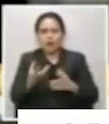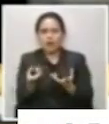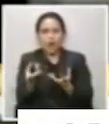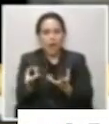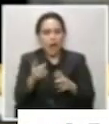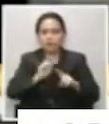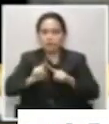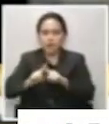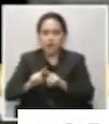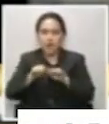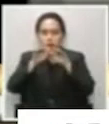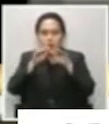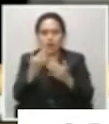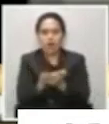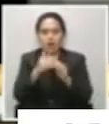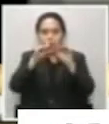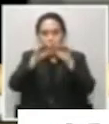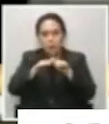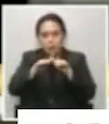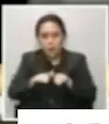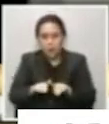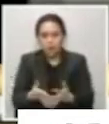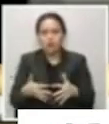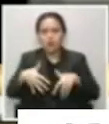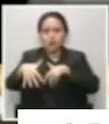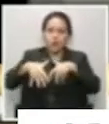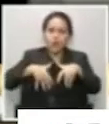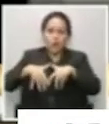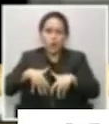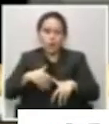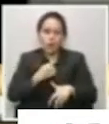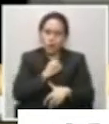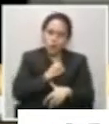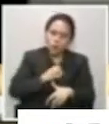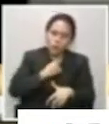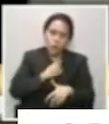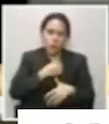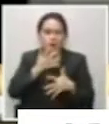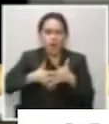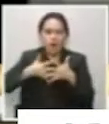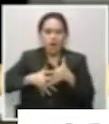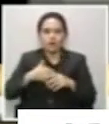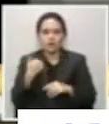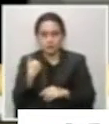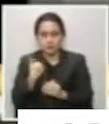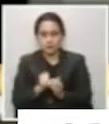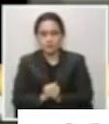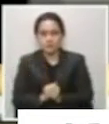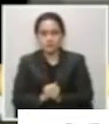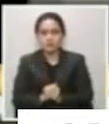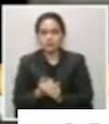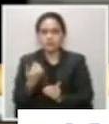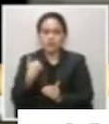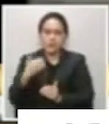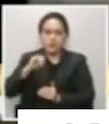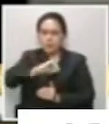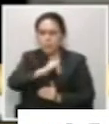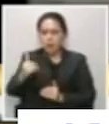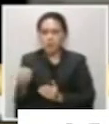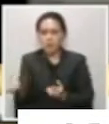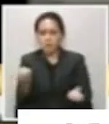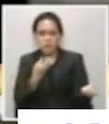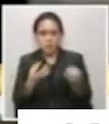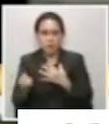านนั่งอมทุกข์กันทั่วหลายคนบอกกับผมว่าท่านพลเอกประยุท